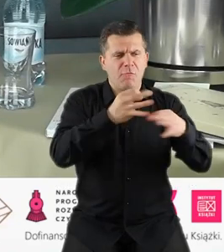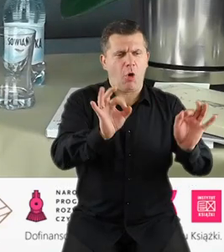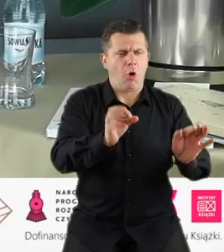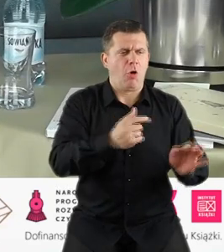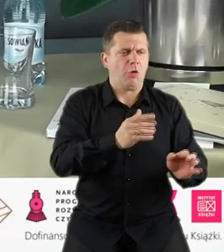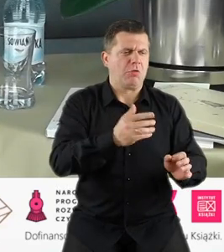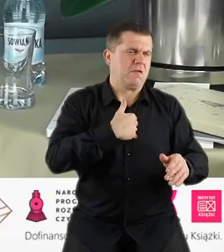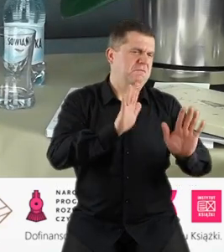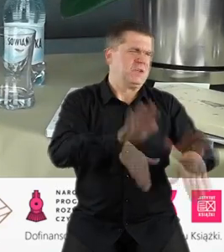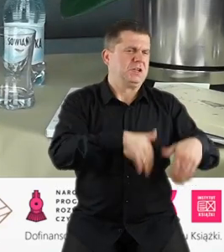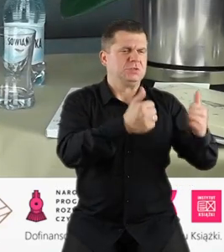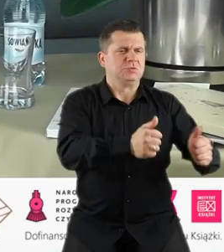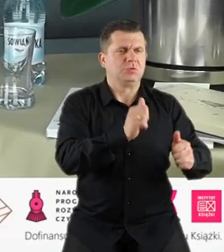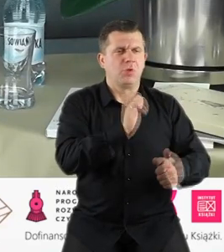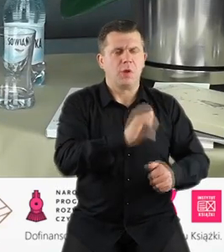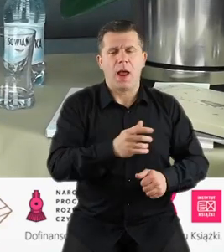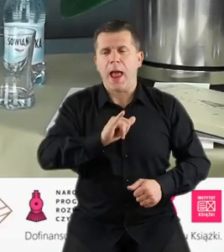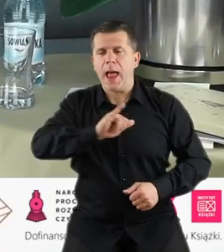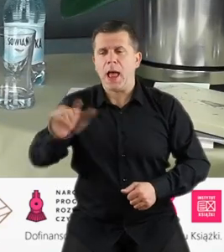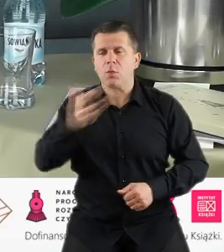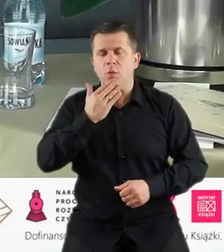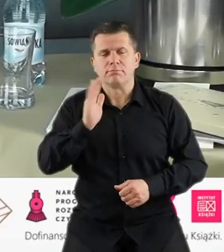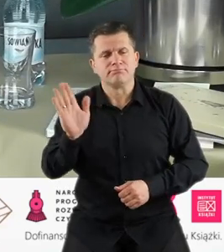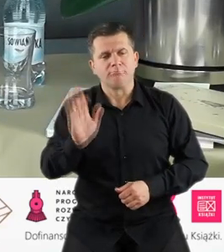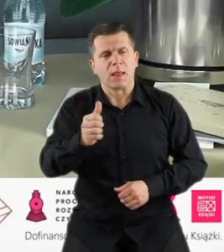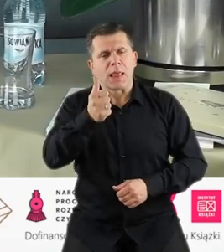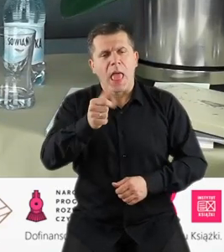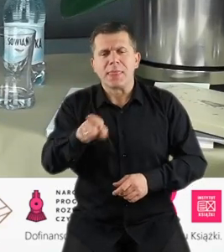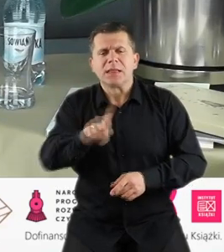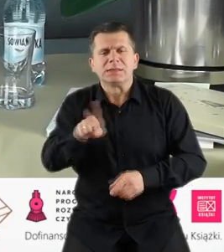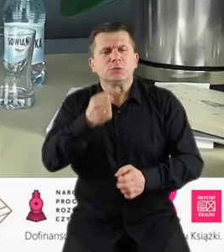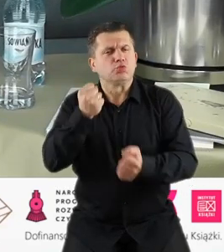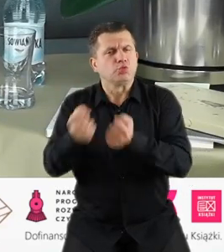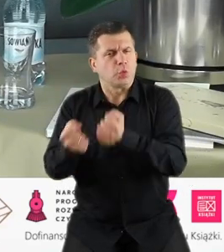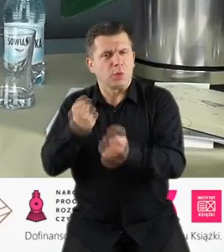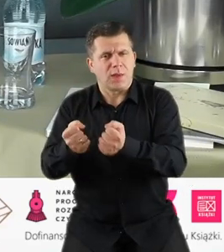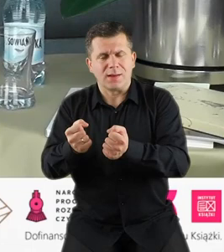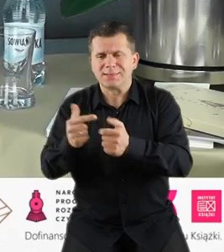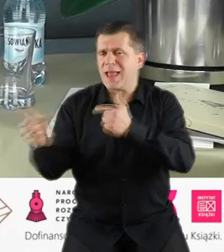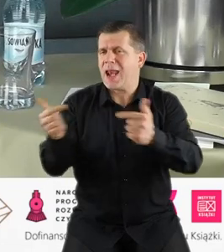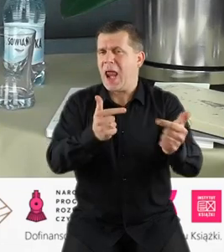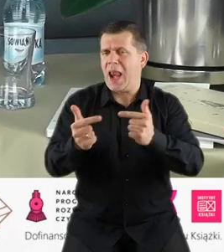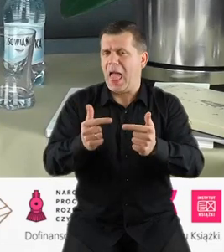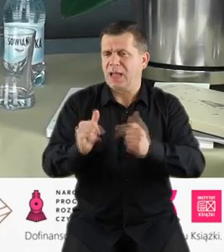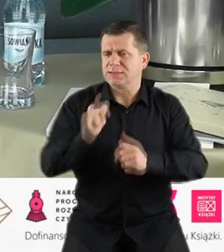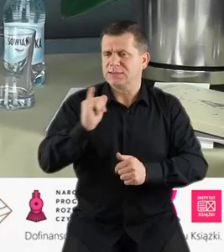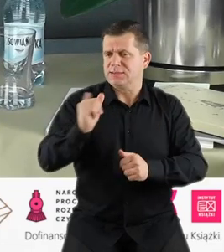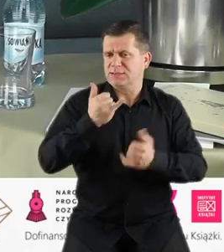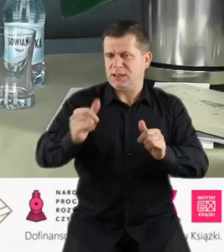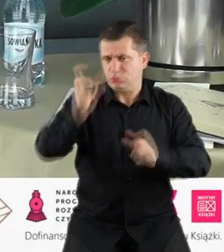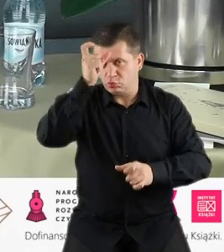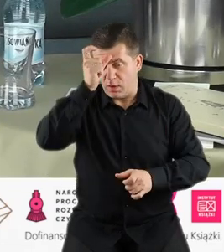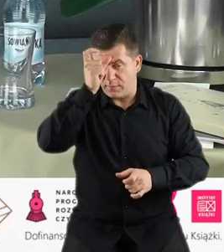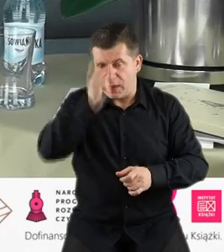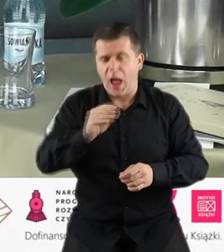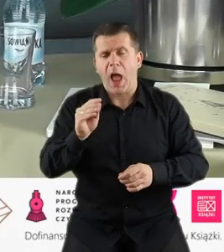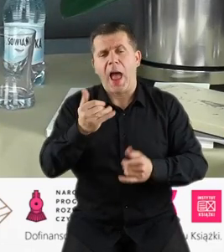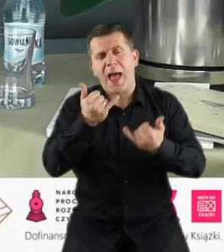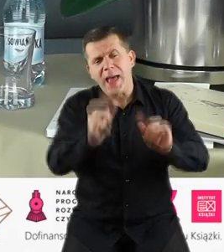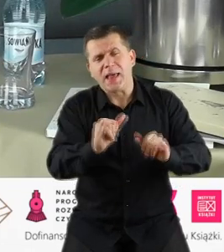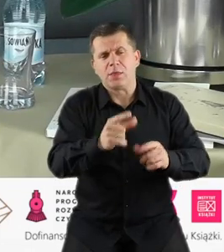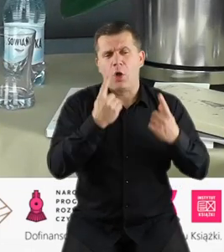mi wszystko, a ktoś inny mówi, a tolerancja, czyli jedna z najtrudniejszych relacji z innym człowiekiem, a ktoś jeszcze inny